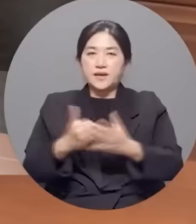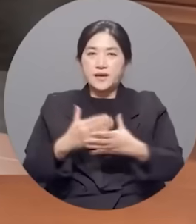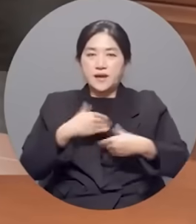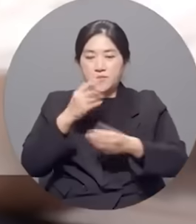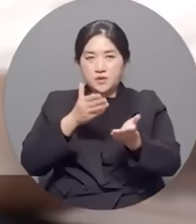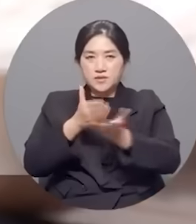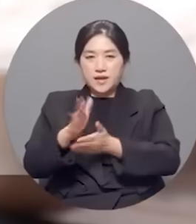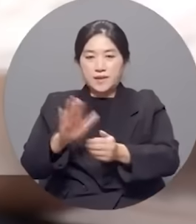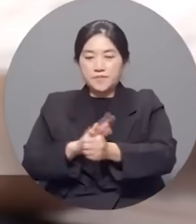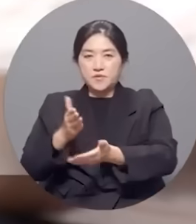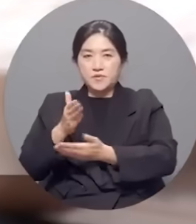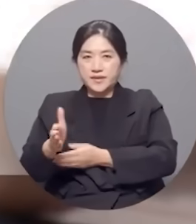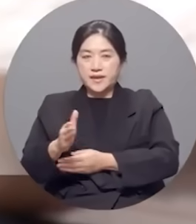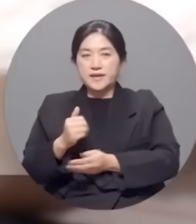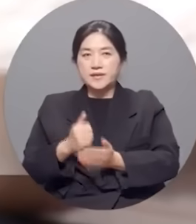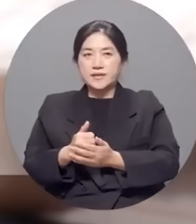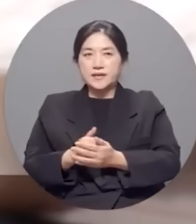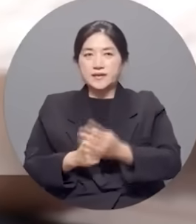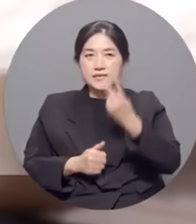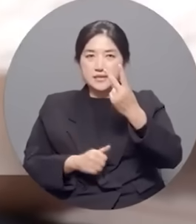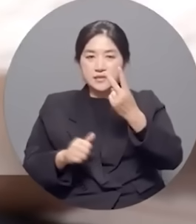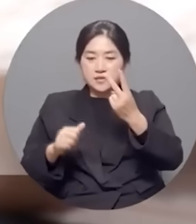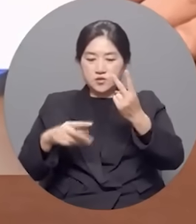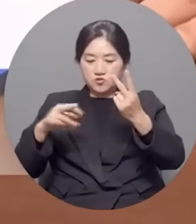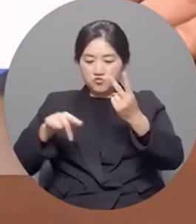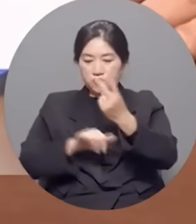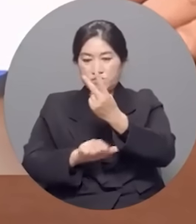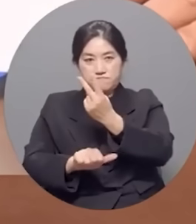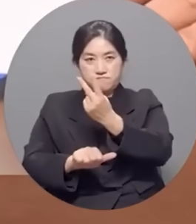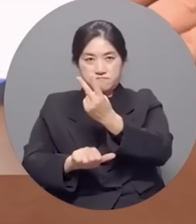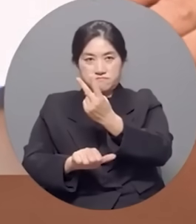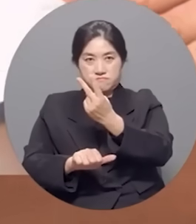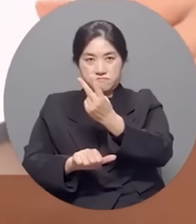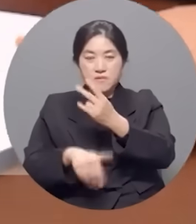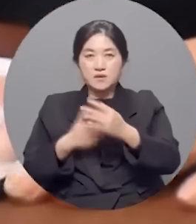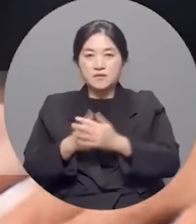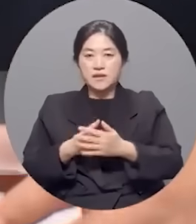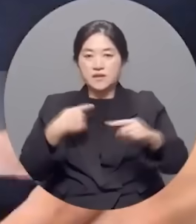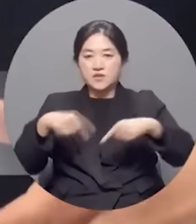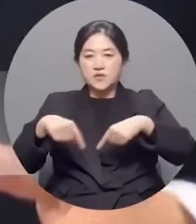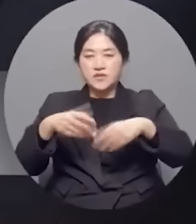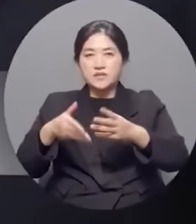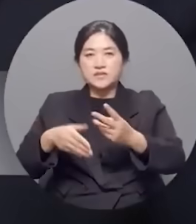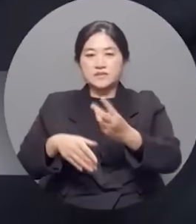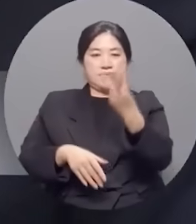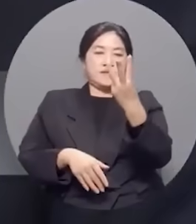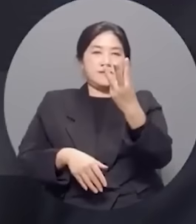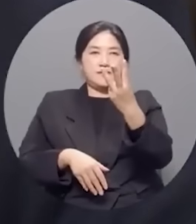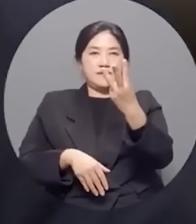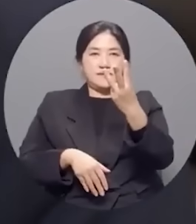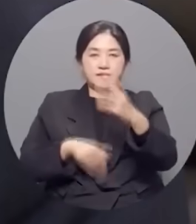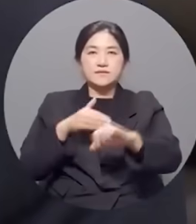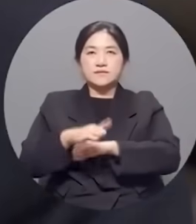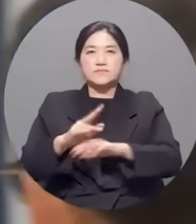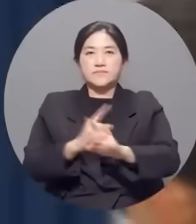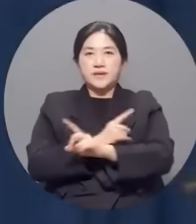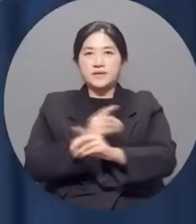안보실장과 비서실장, 이실장 5수석 체제였던 대통령실이 정책실을 신설해 3실장 체제로